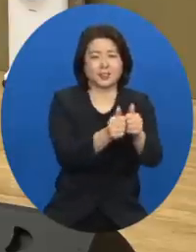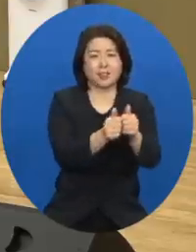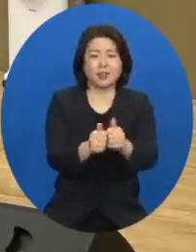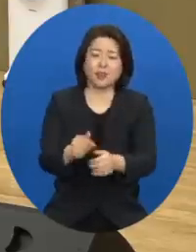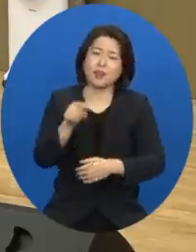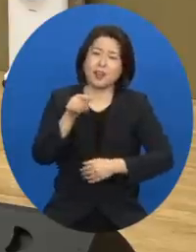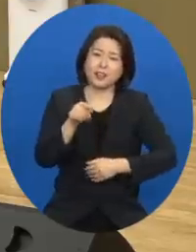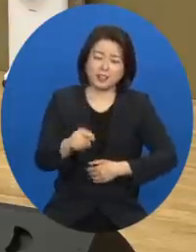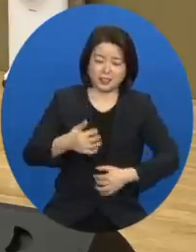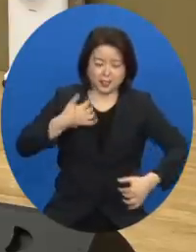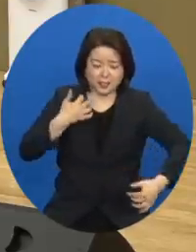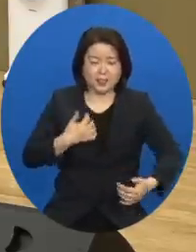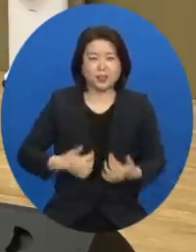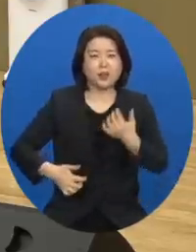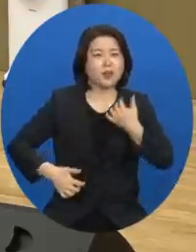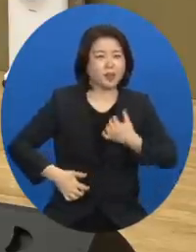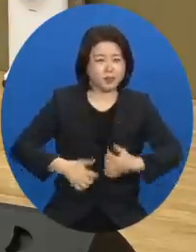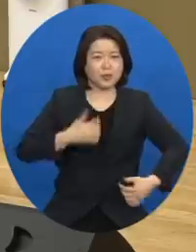지나가는 것